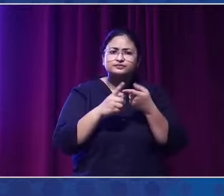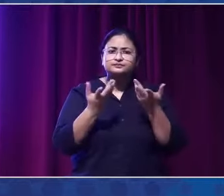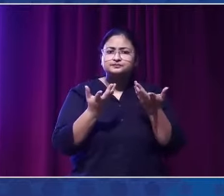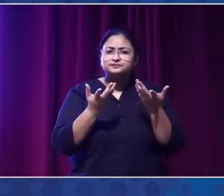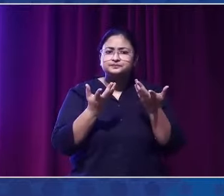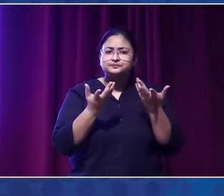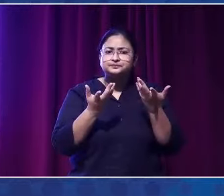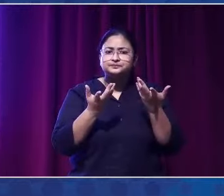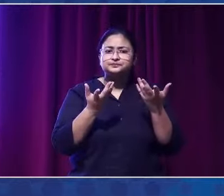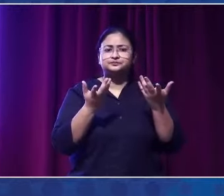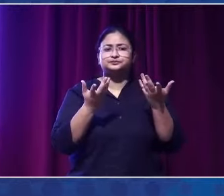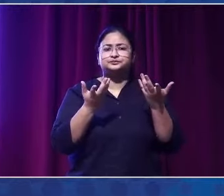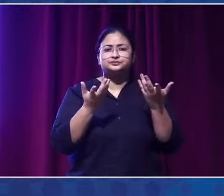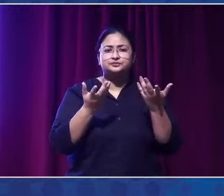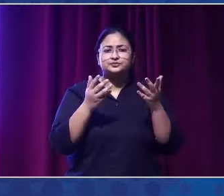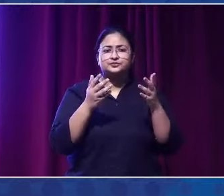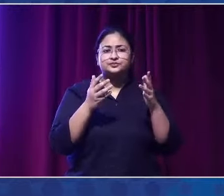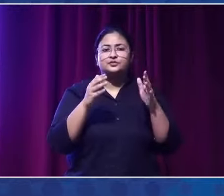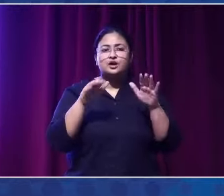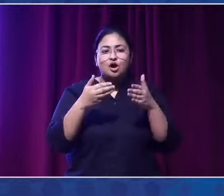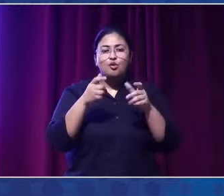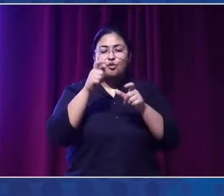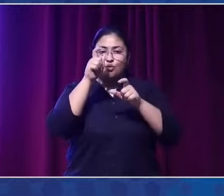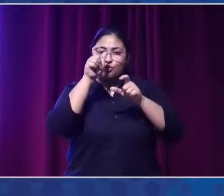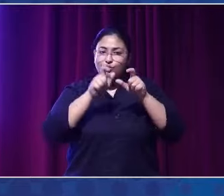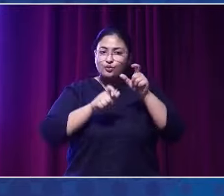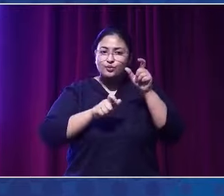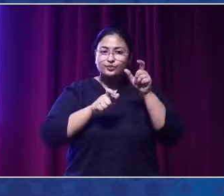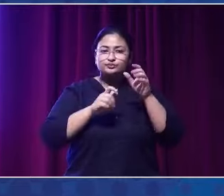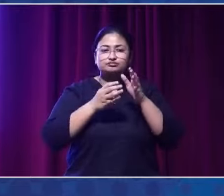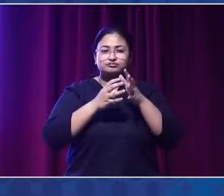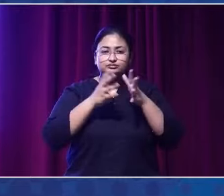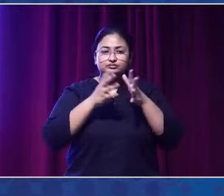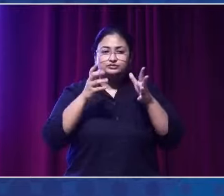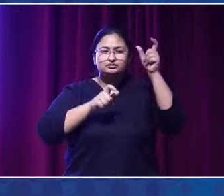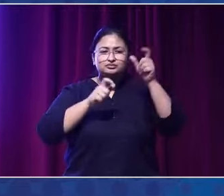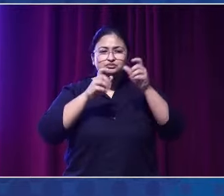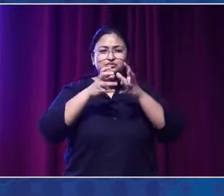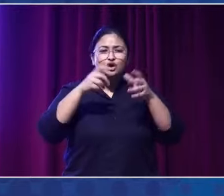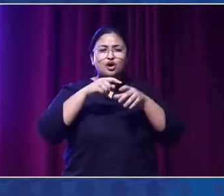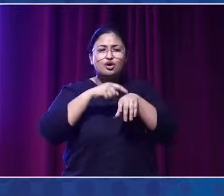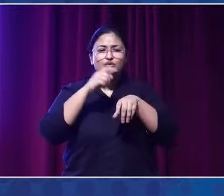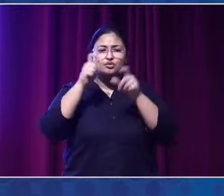कि लार्ज नंबर में आरओस को इन्फ्लुएंस कर दिया गया है,